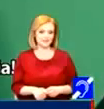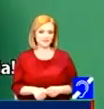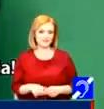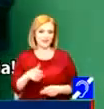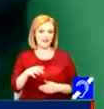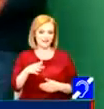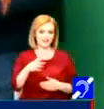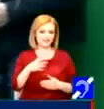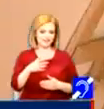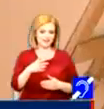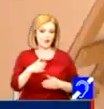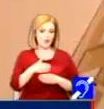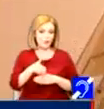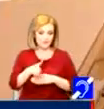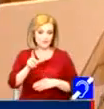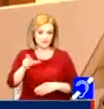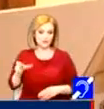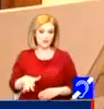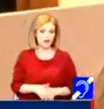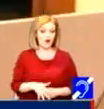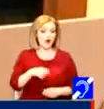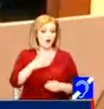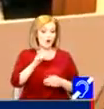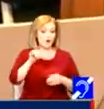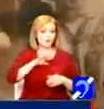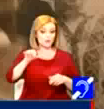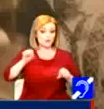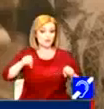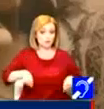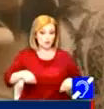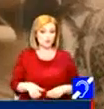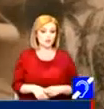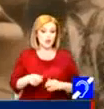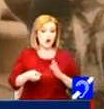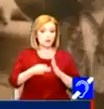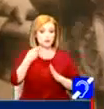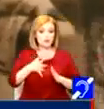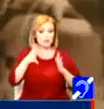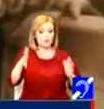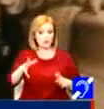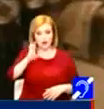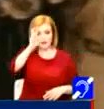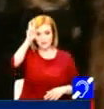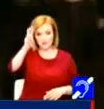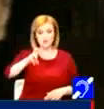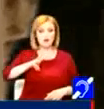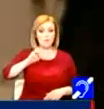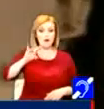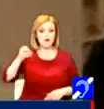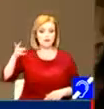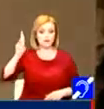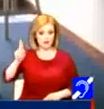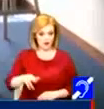bien fait Roumanie. Vizitatorii Consiliului au avut de asemenea posibilitatea de a o cunoaște pe Regina Maria a României prin intermediul unei selecții de